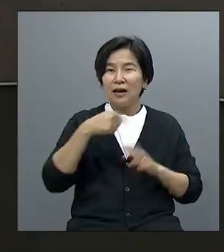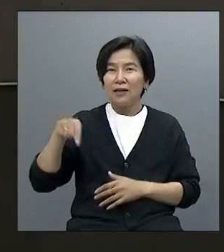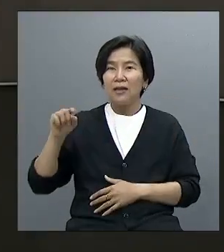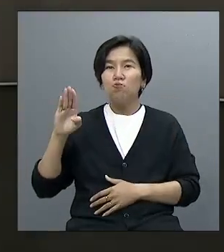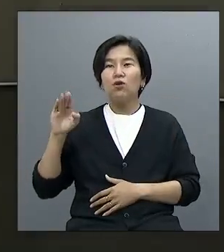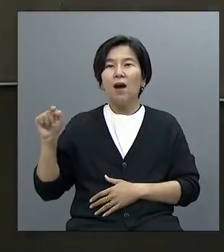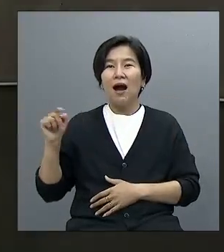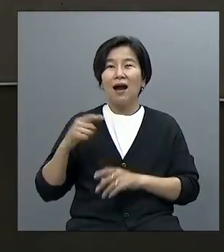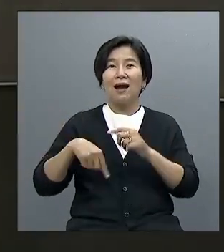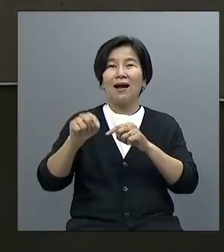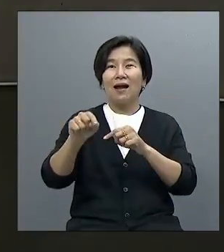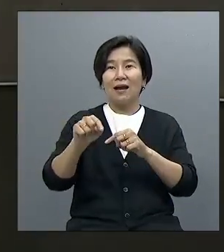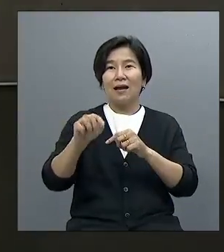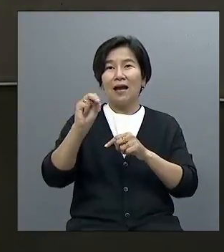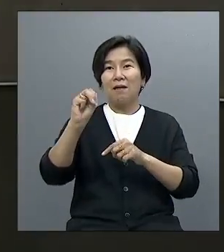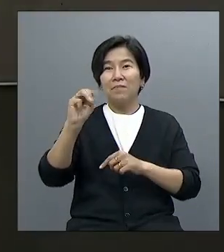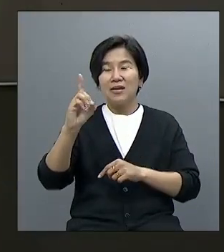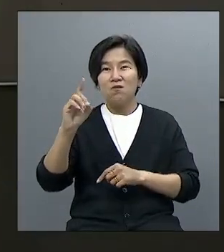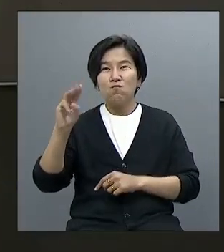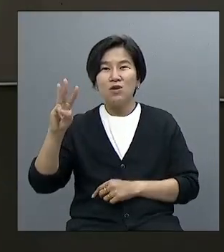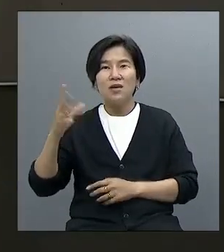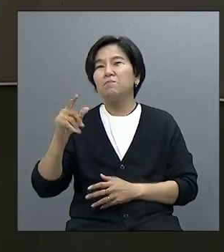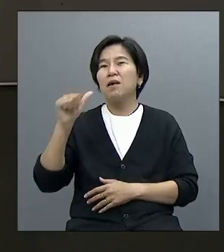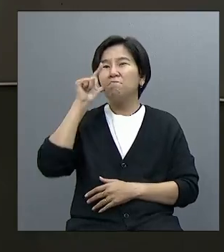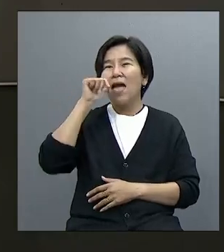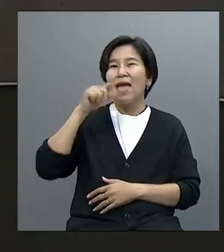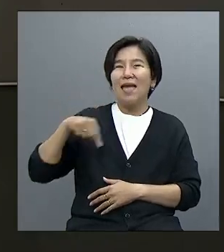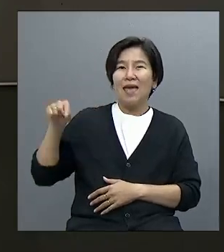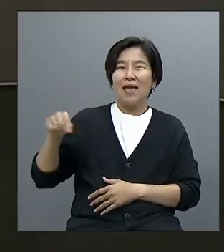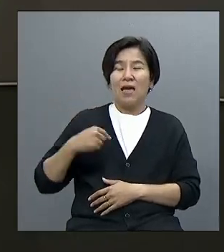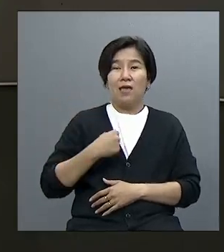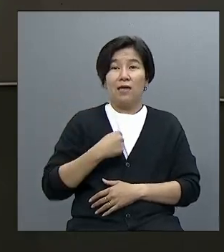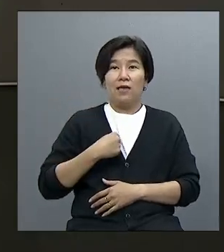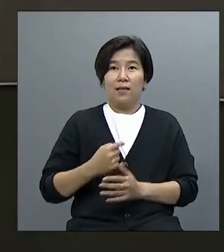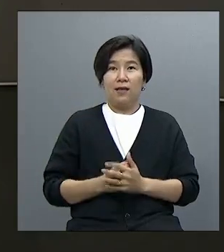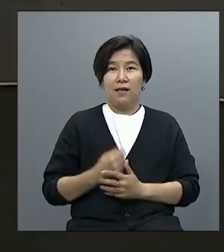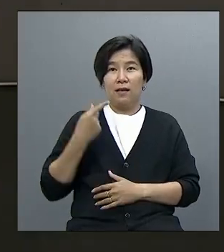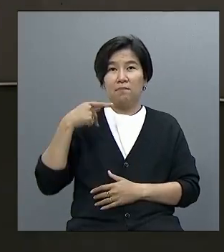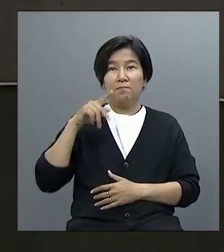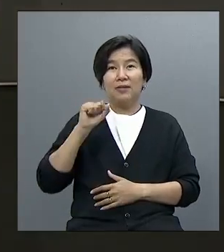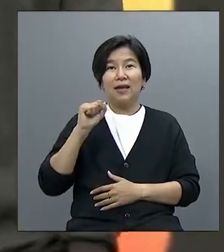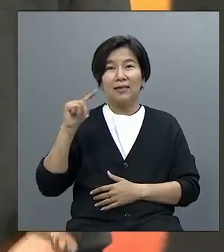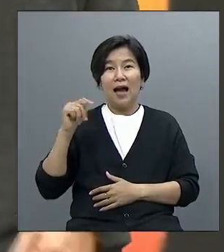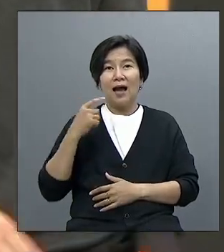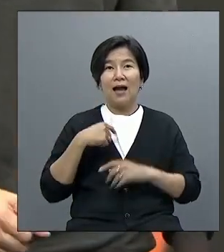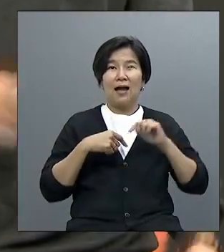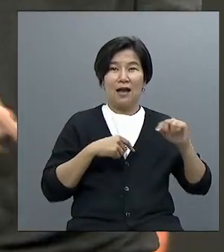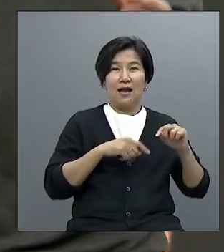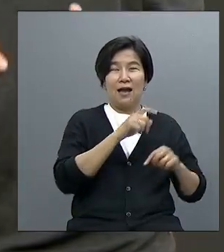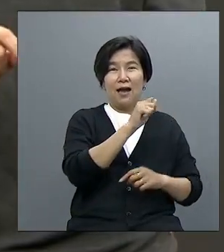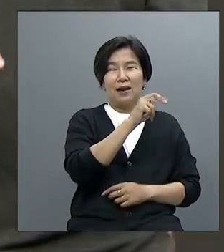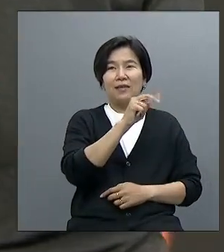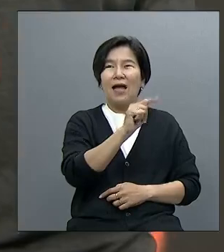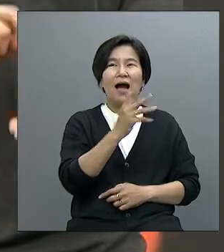าจจะเป็น มะเดว ี เป็นแม่บุษบา ที่อาจจะเป็นประสันตา อันนี้อา จ จะเป็น อะไรประมาณนี้